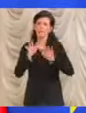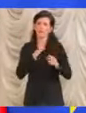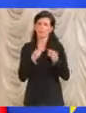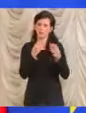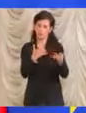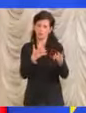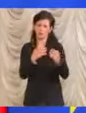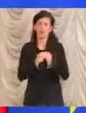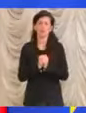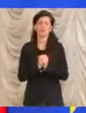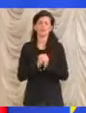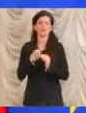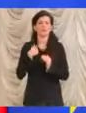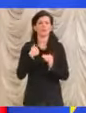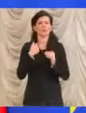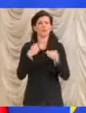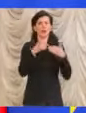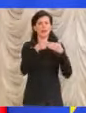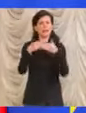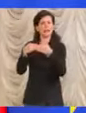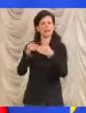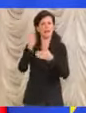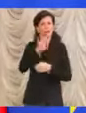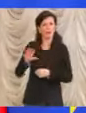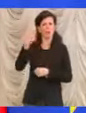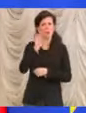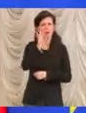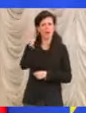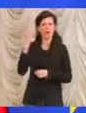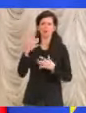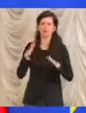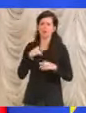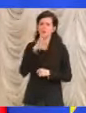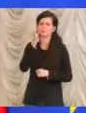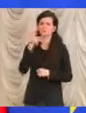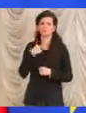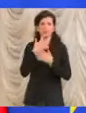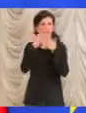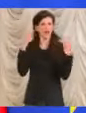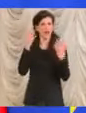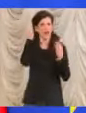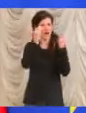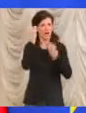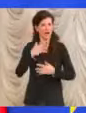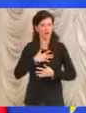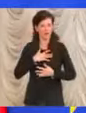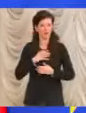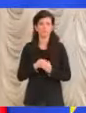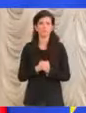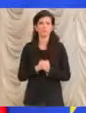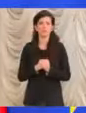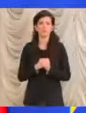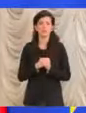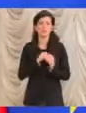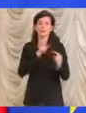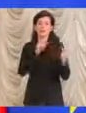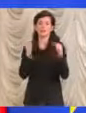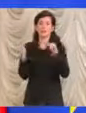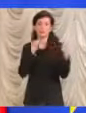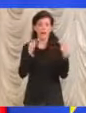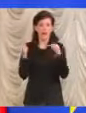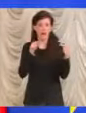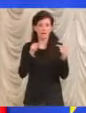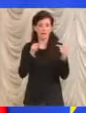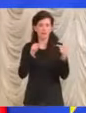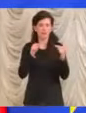con gli omologhi europei visto che il dibattito e la discussione si concentrava e ci si affannava a